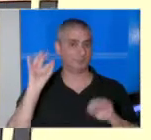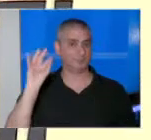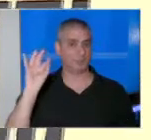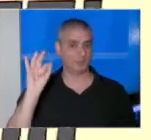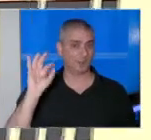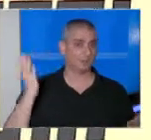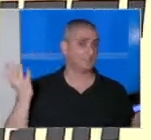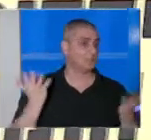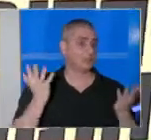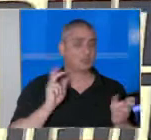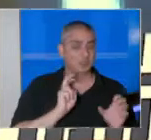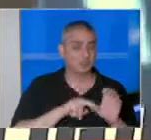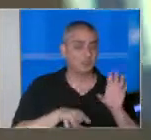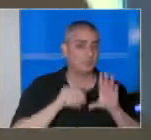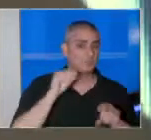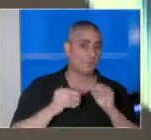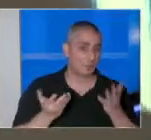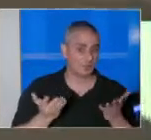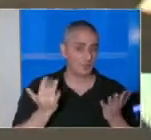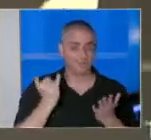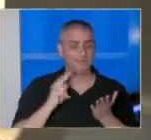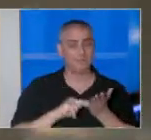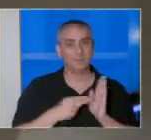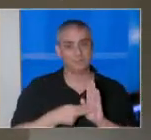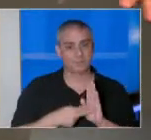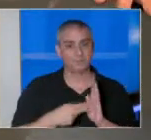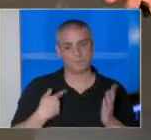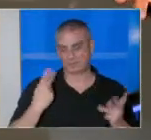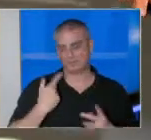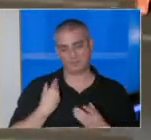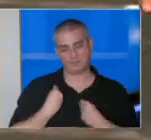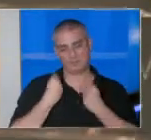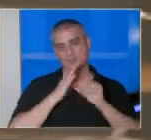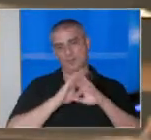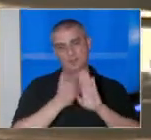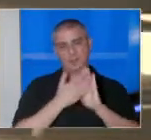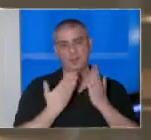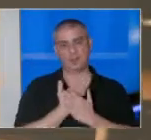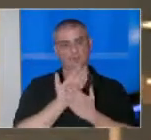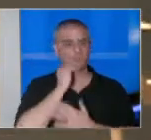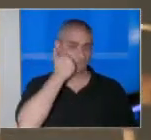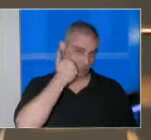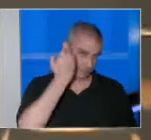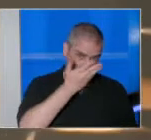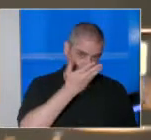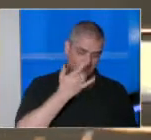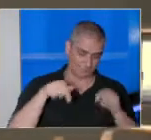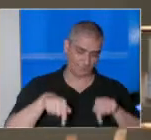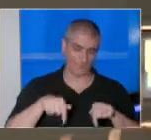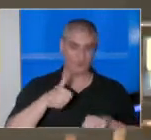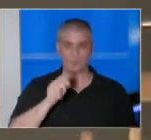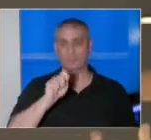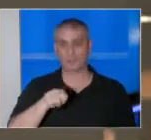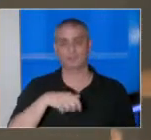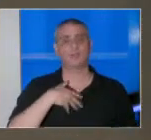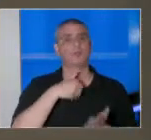שלו. איך הוא ישתתף בבחירות האלו, באיזו מתכונת? אנחנו כמובן נעביר לכם את כל החדשות האלו מחר, כאן, בערוץ